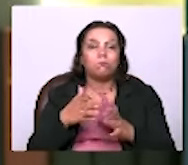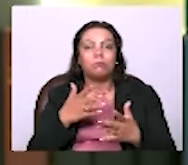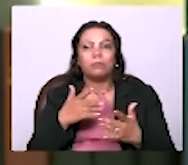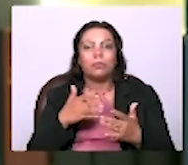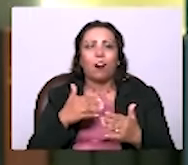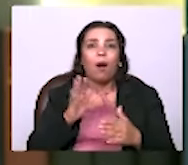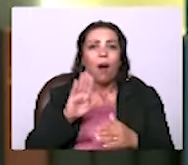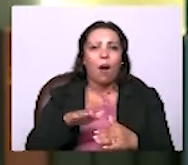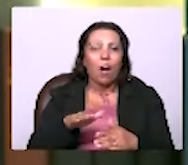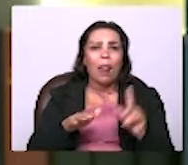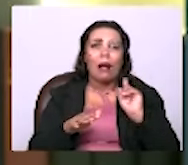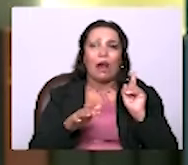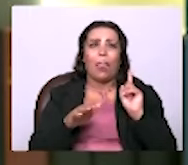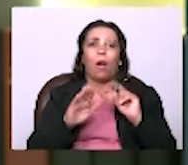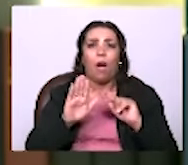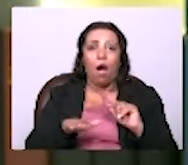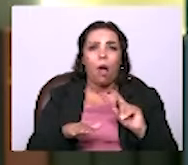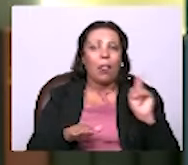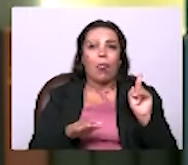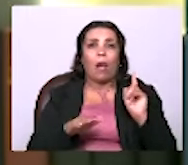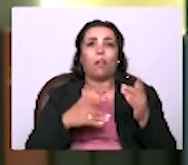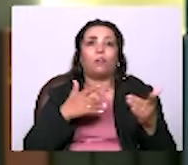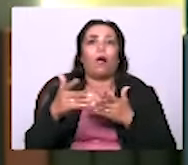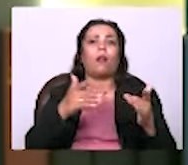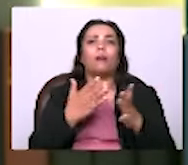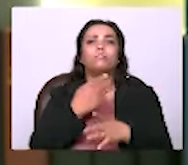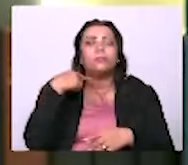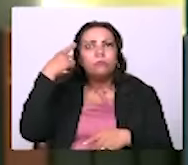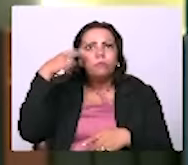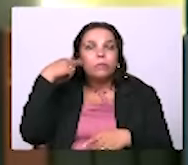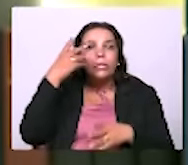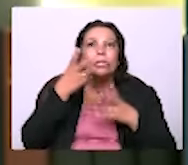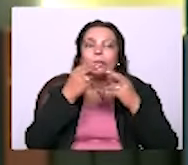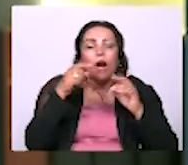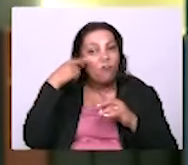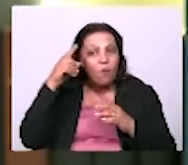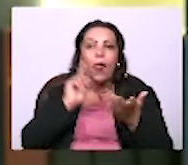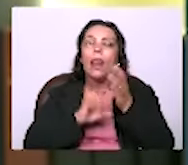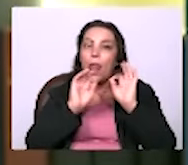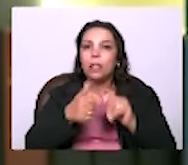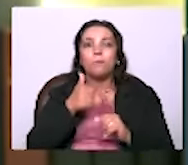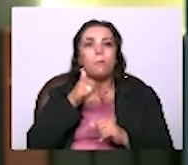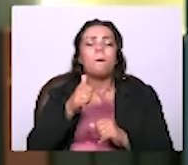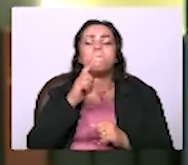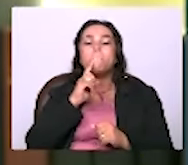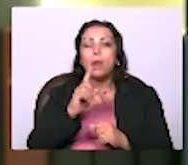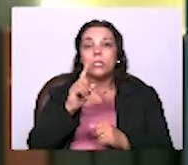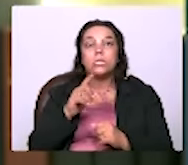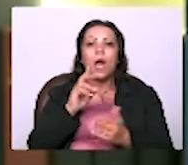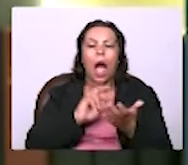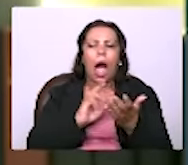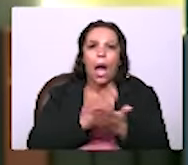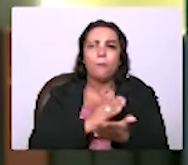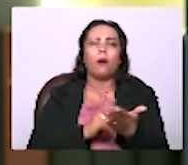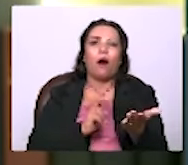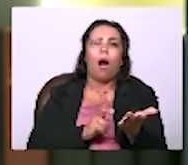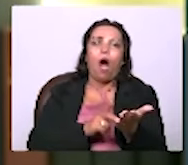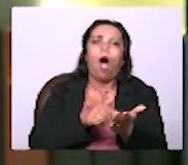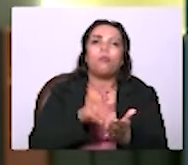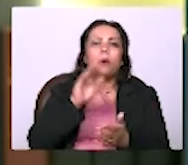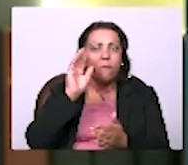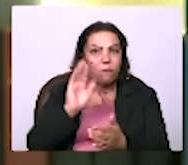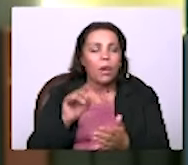بيتردد في ناس بتفكر كتير كتير جدا زياده عن اللزوم احنا محتاجين نفكر بالفعل قبل اي قرار او قبل اي خطوه بنعملها